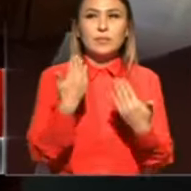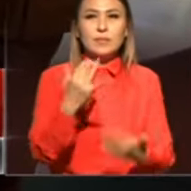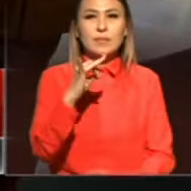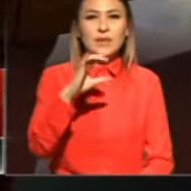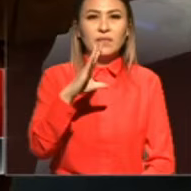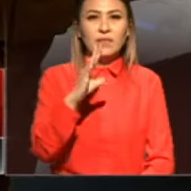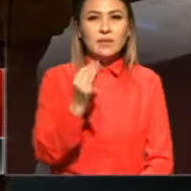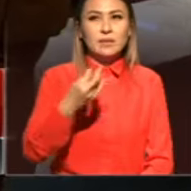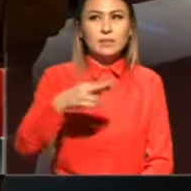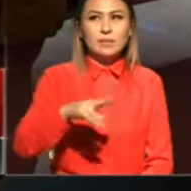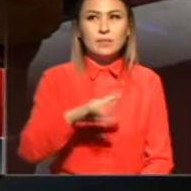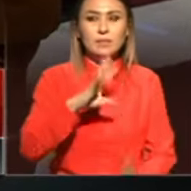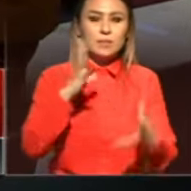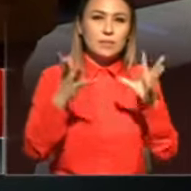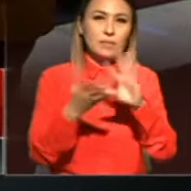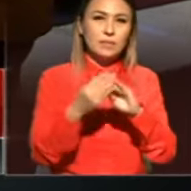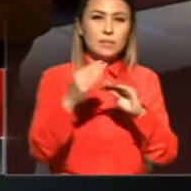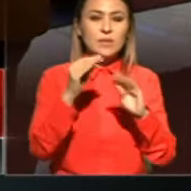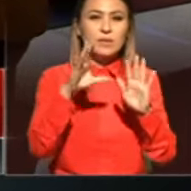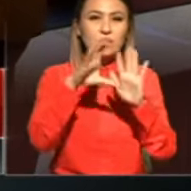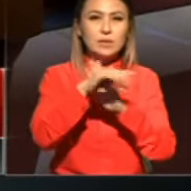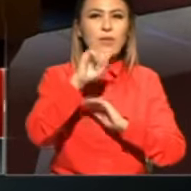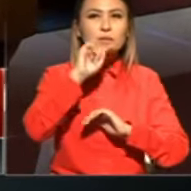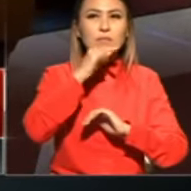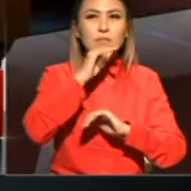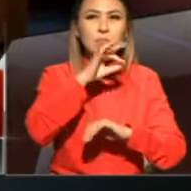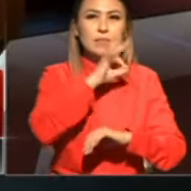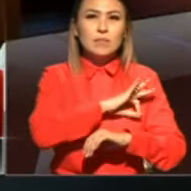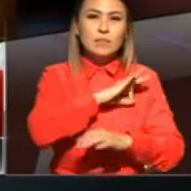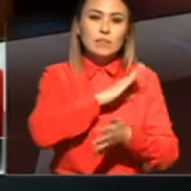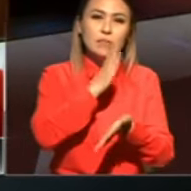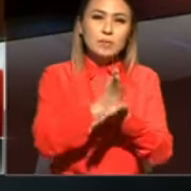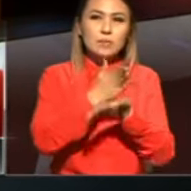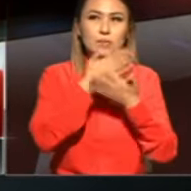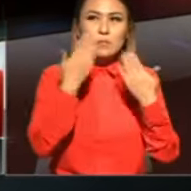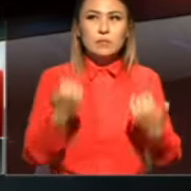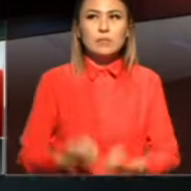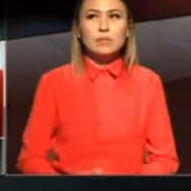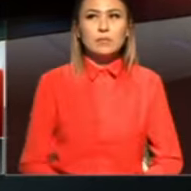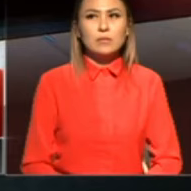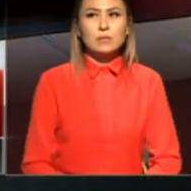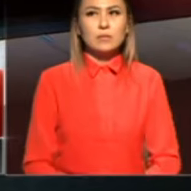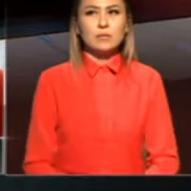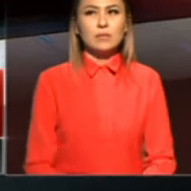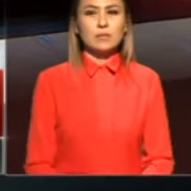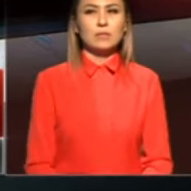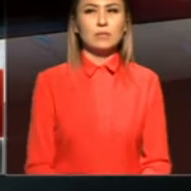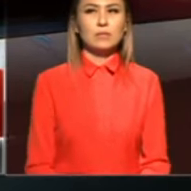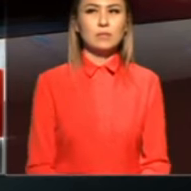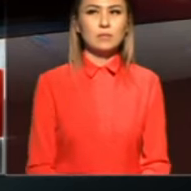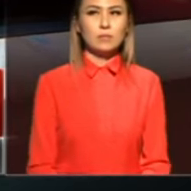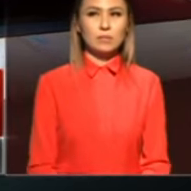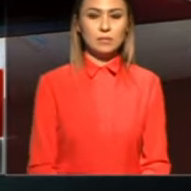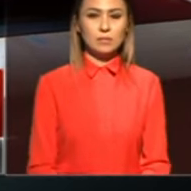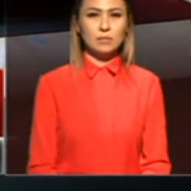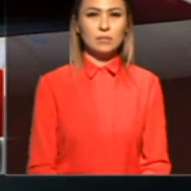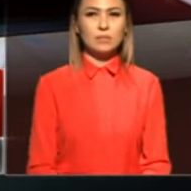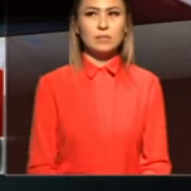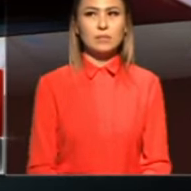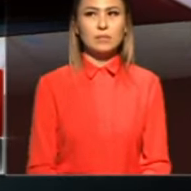қарыз? Сосын жалпы инвестициялық қарыздың экономикаға пайдасы бар ма? Бар. Осын түсіндіріп беріңіздерші көрерменге. Қаншасы инвестициялық